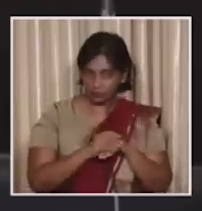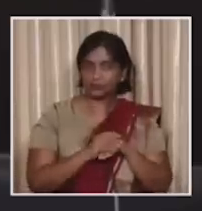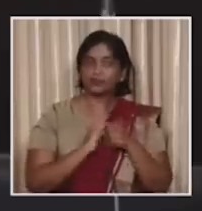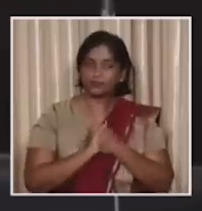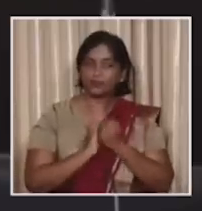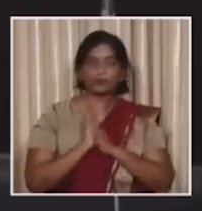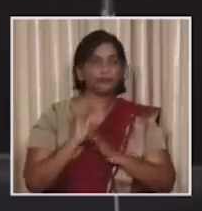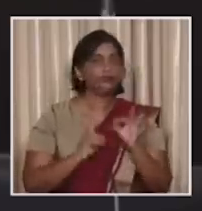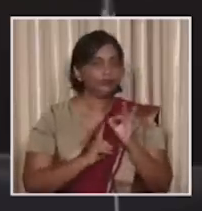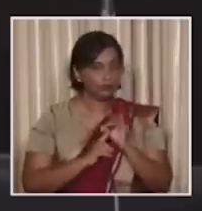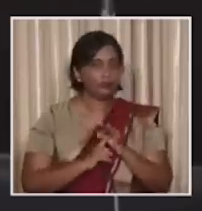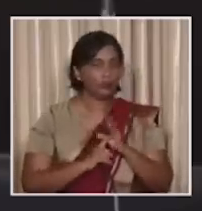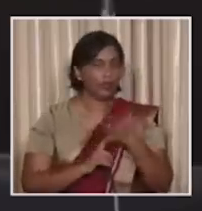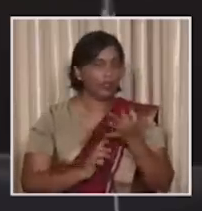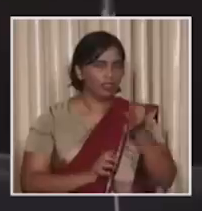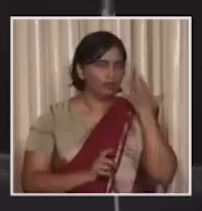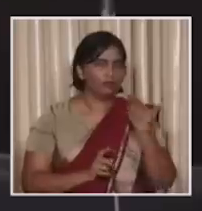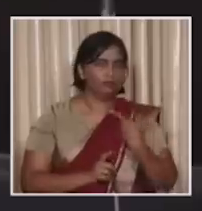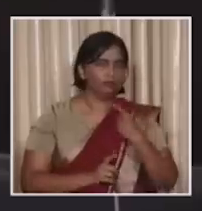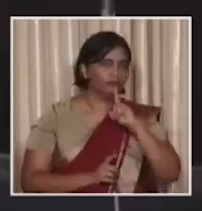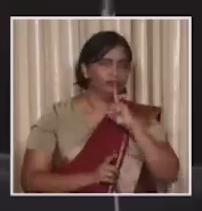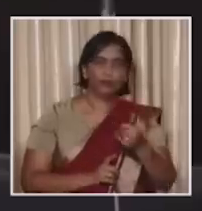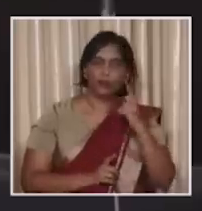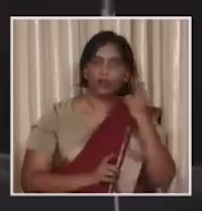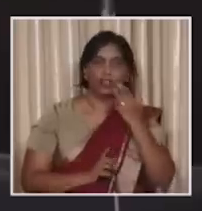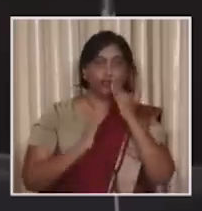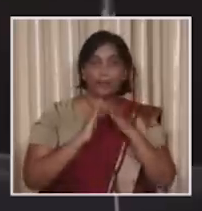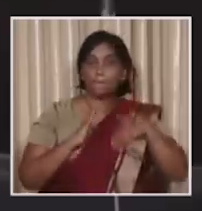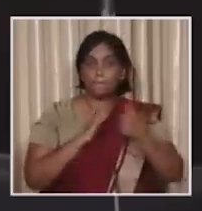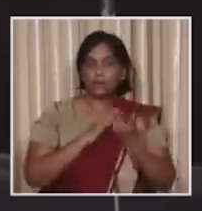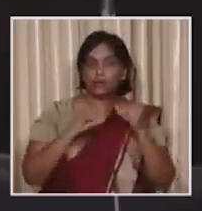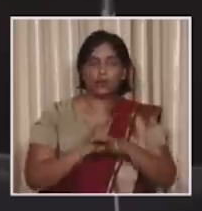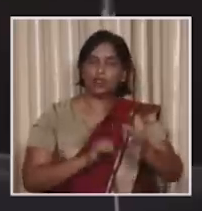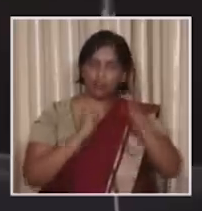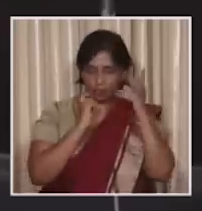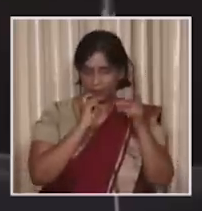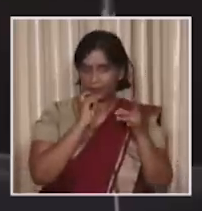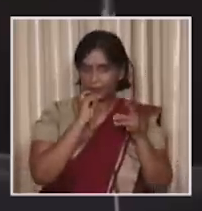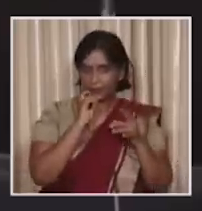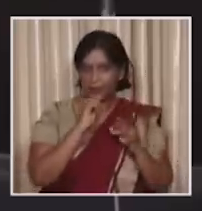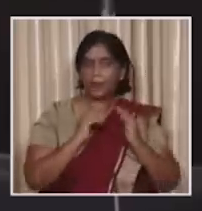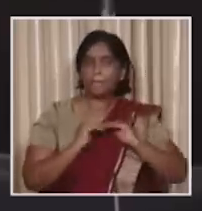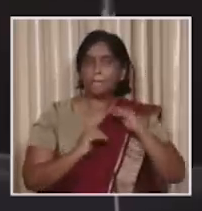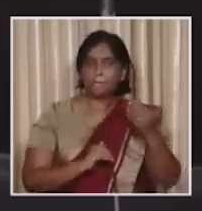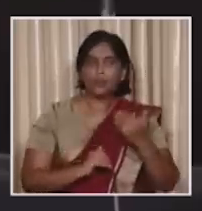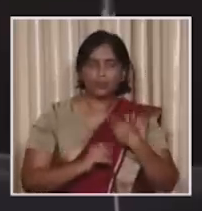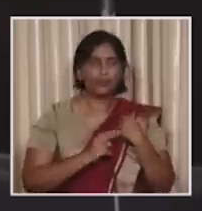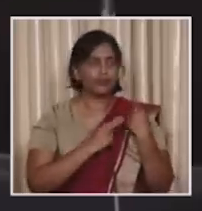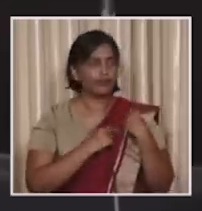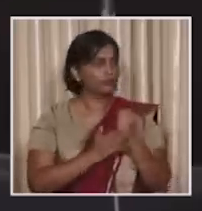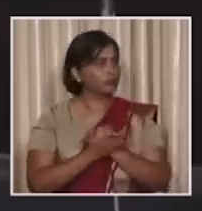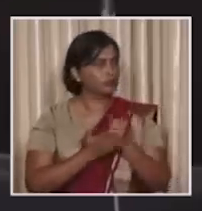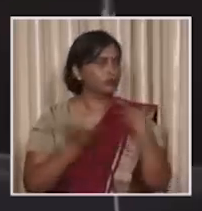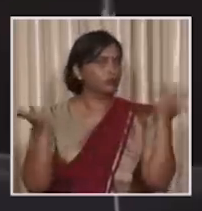ගරු මන්ත්‍රීතුමනි තහනම් නියෝගයක් දීලා තිබුණා ශ්‍රේෂ්ඨාධිකරණය විදුහල්පතිතුරු බඳවා ගැනීම තහනම් කළා. පස්සේ මම අදාළ පාර්ශ්ව